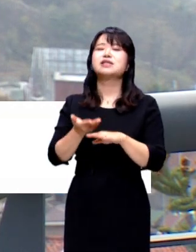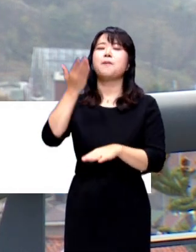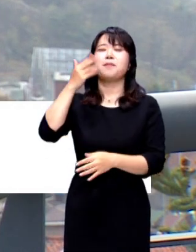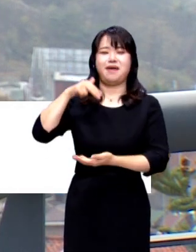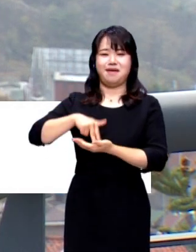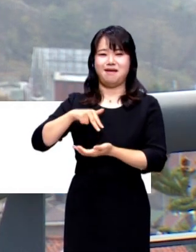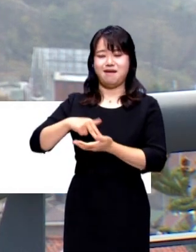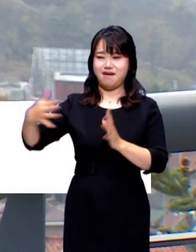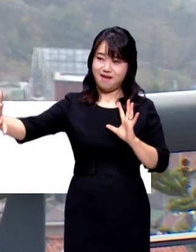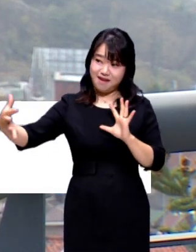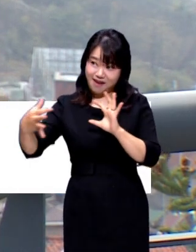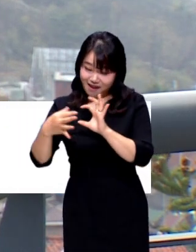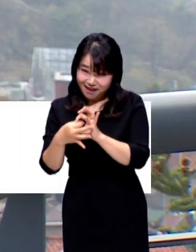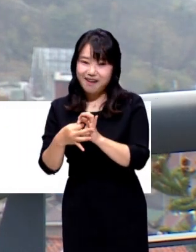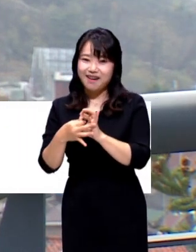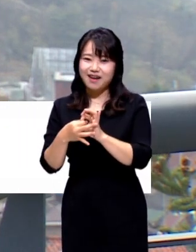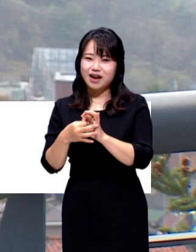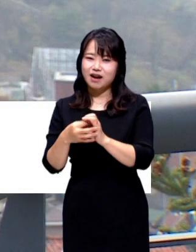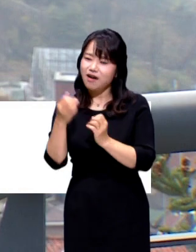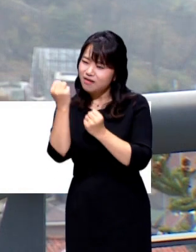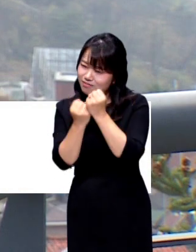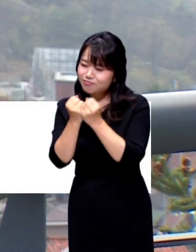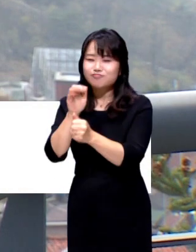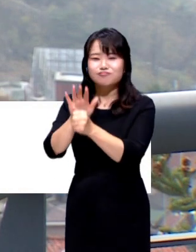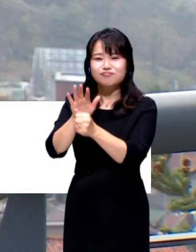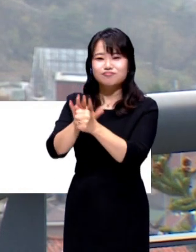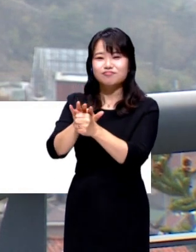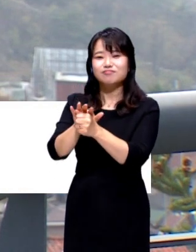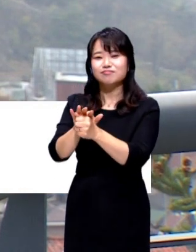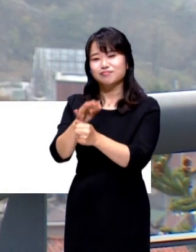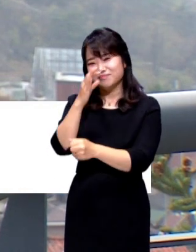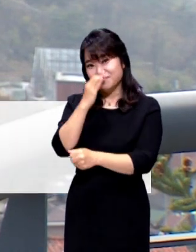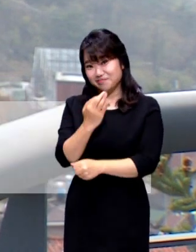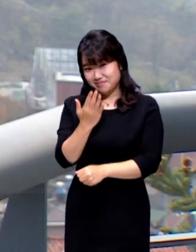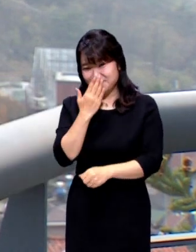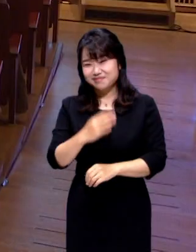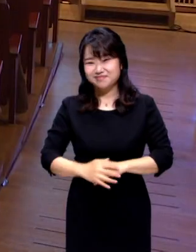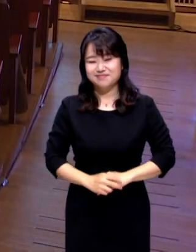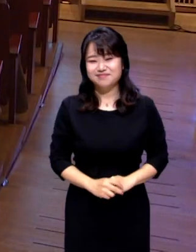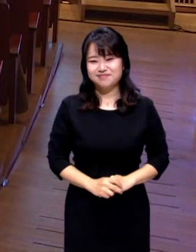이제 관계를 맺고 좀 멘토링, 멘토 이런 관계도 가능하다고 보고요.